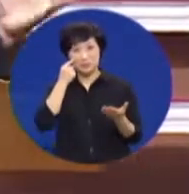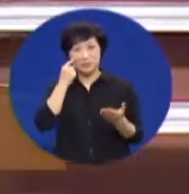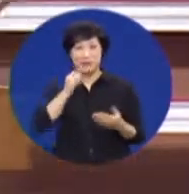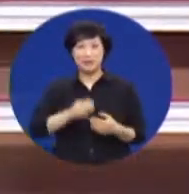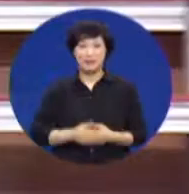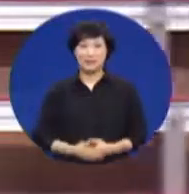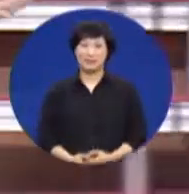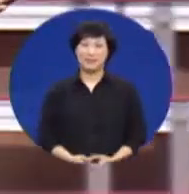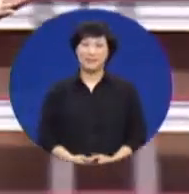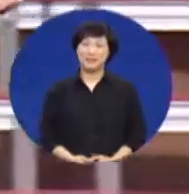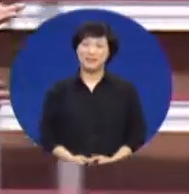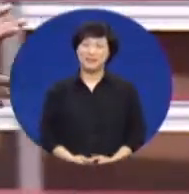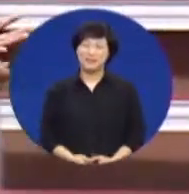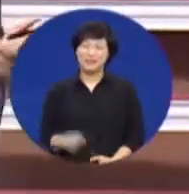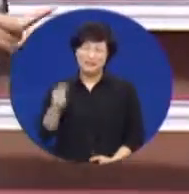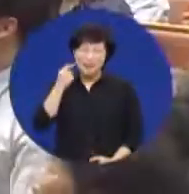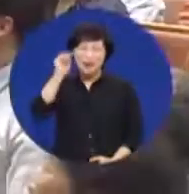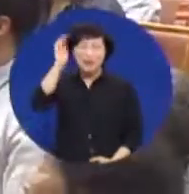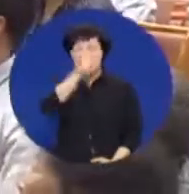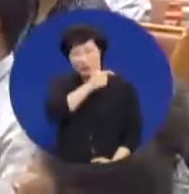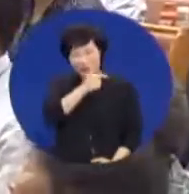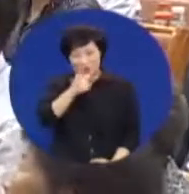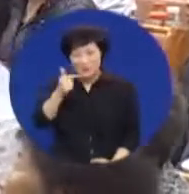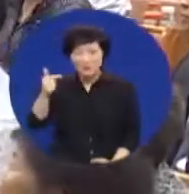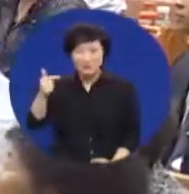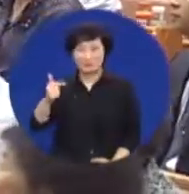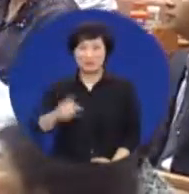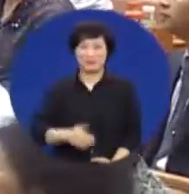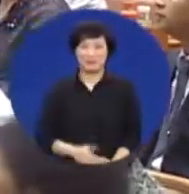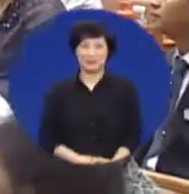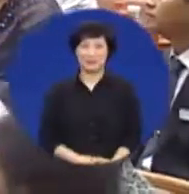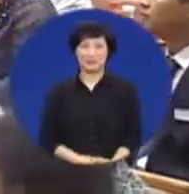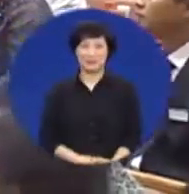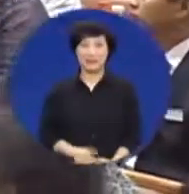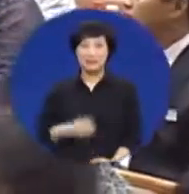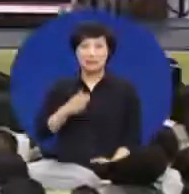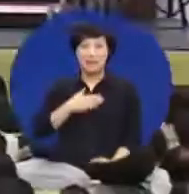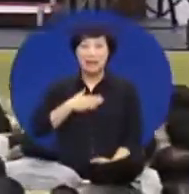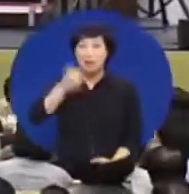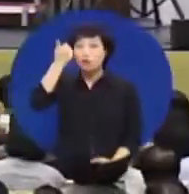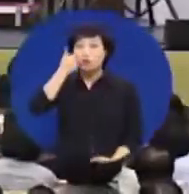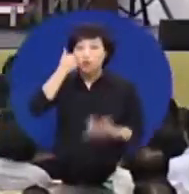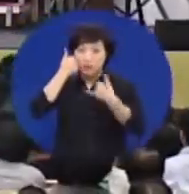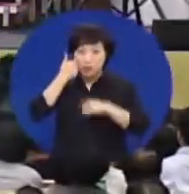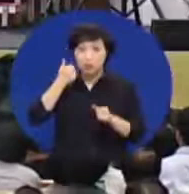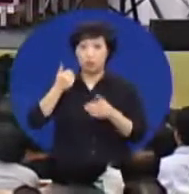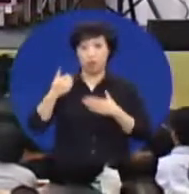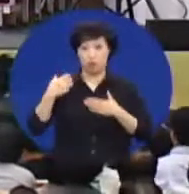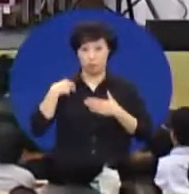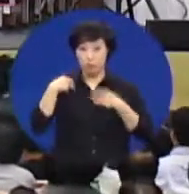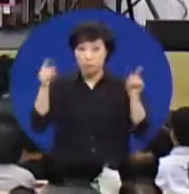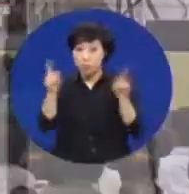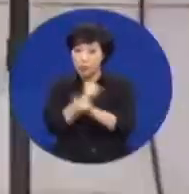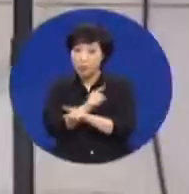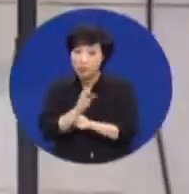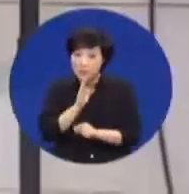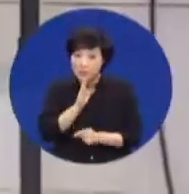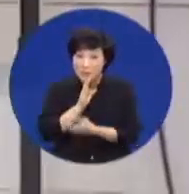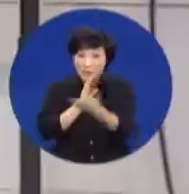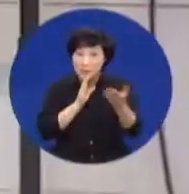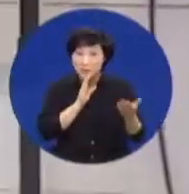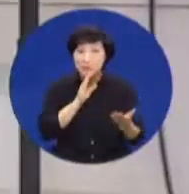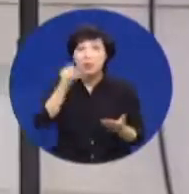참 너무 영광스럽지. 응? 내가 누구의 자녀에 따라 신분이 달라지는데